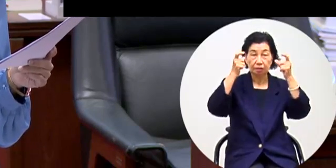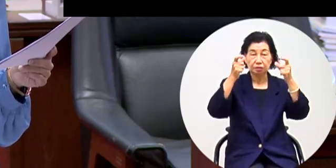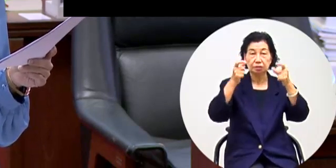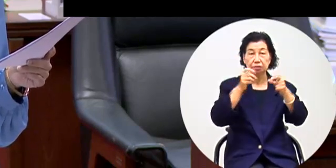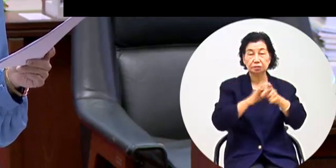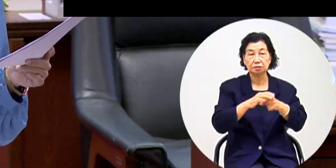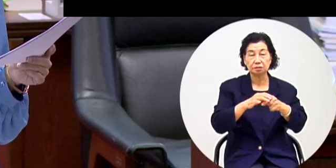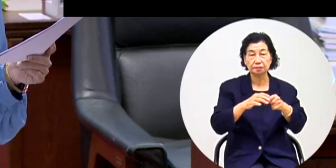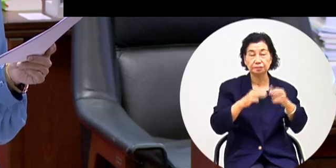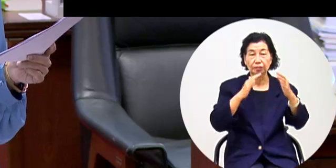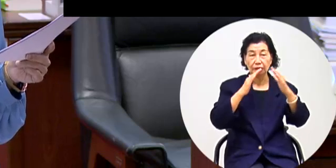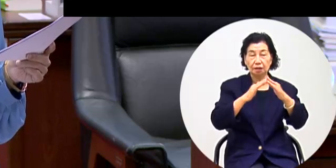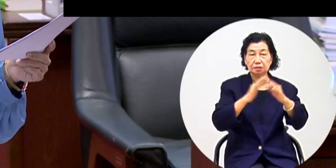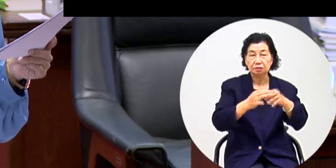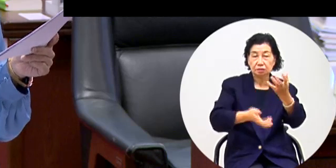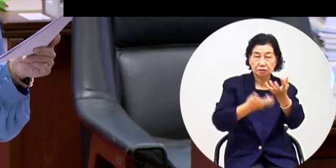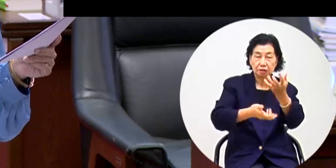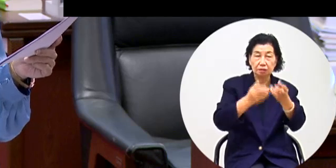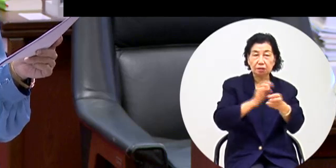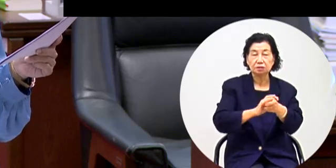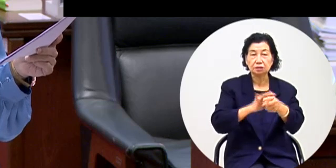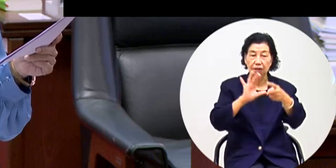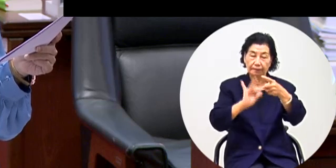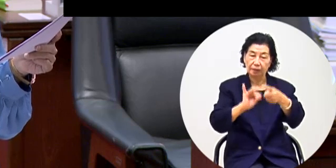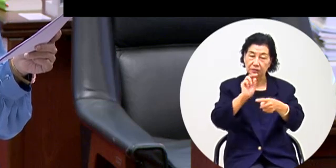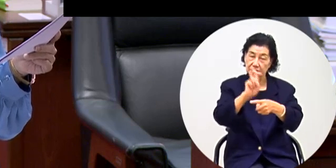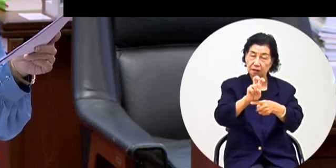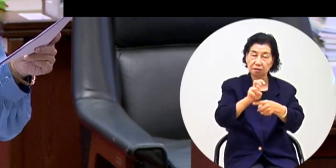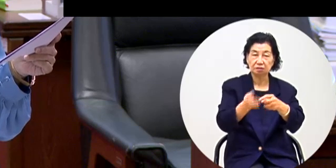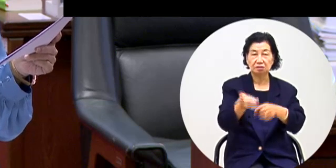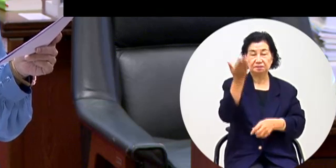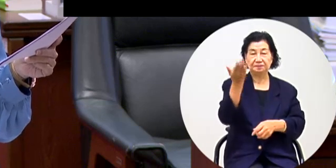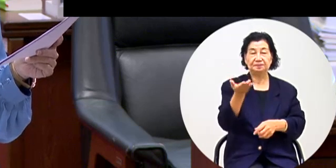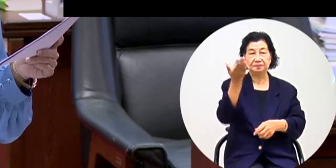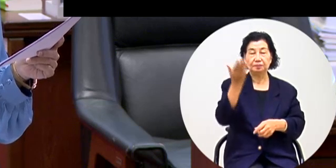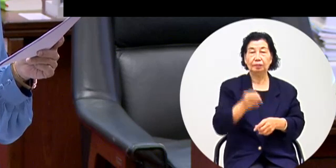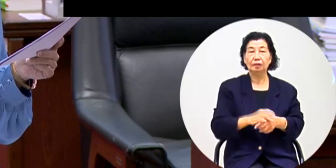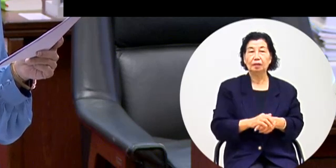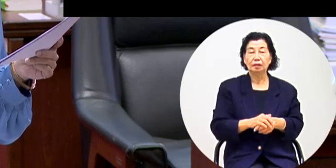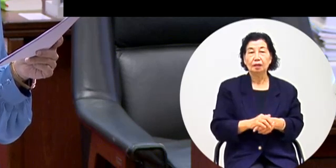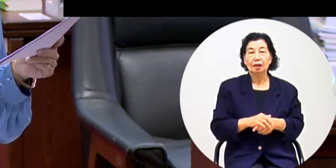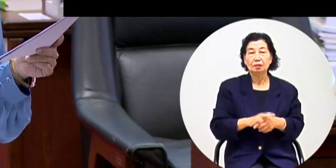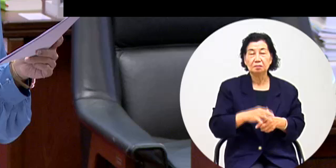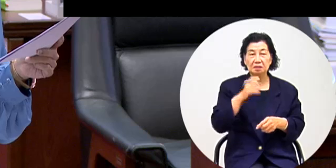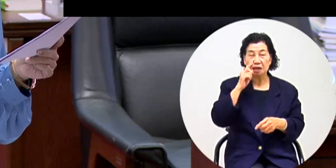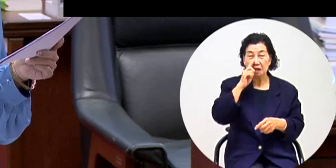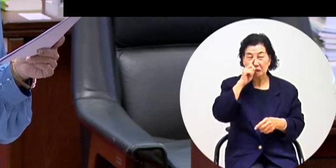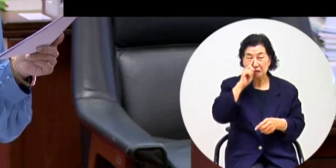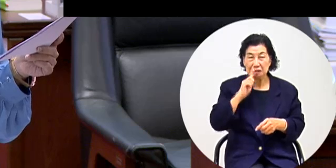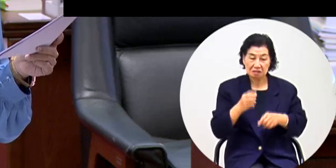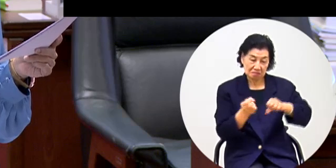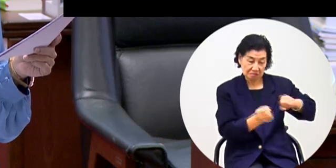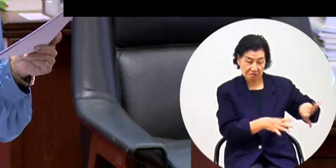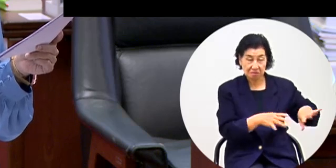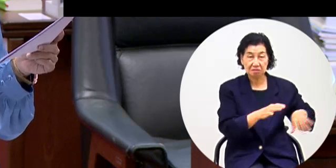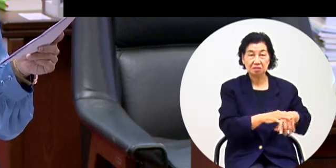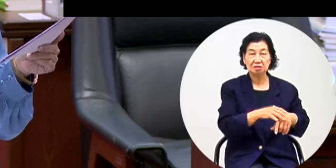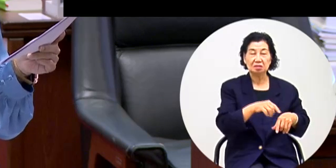上，就是说高雄区烧的粪扫啊，是我们自己的人口数的大概占全台的